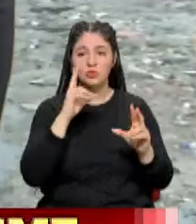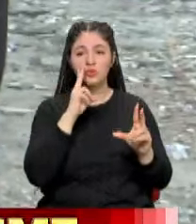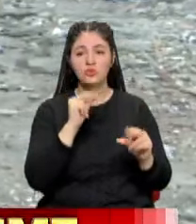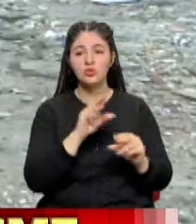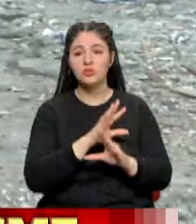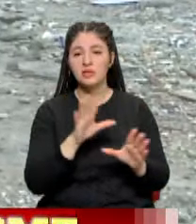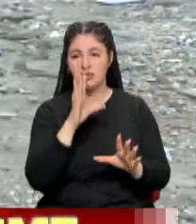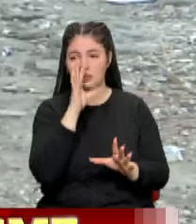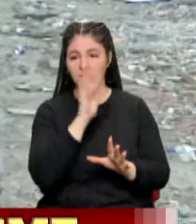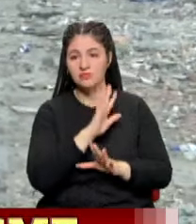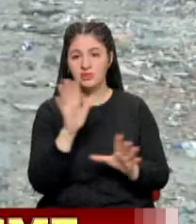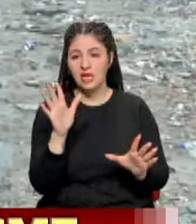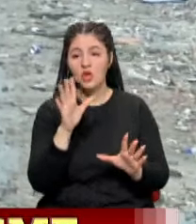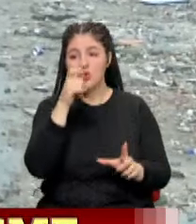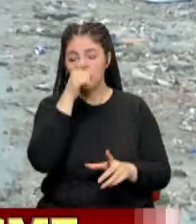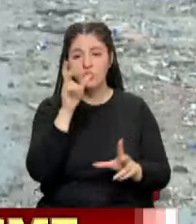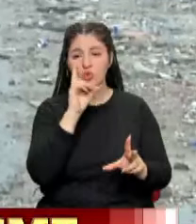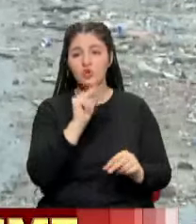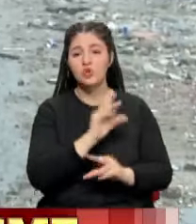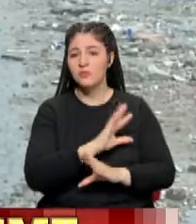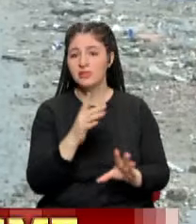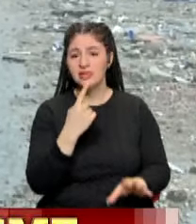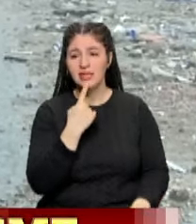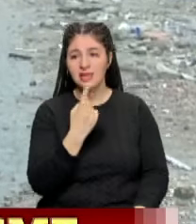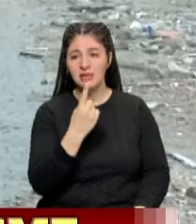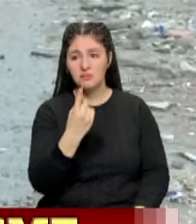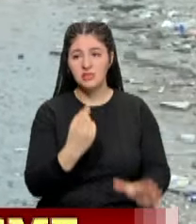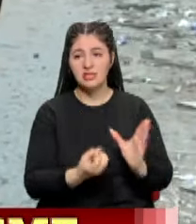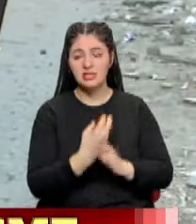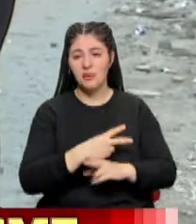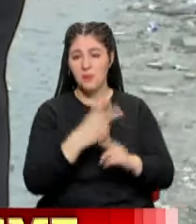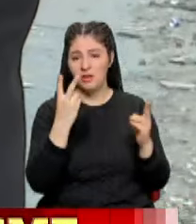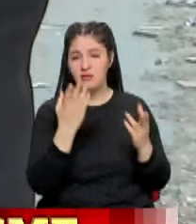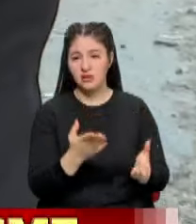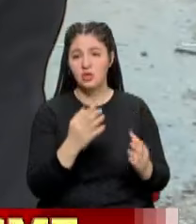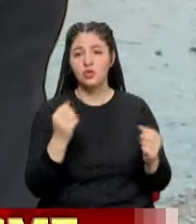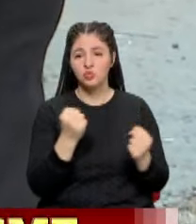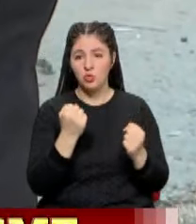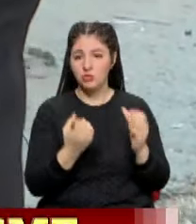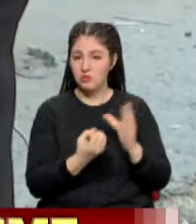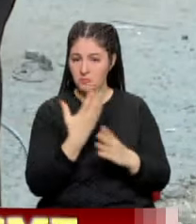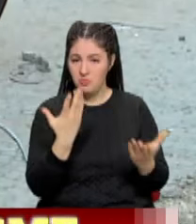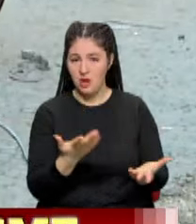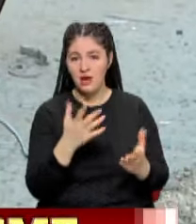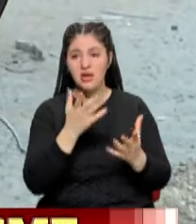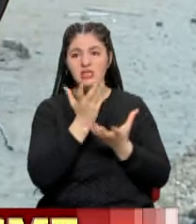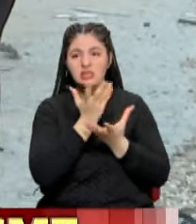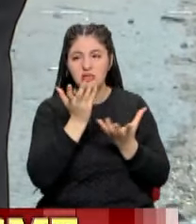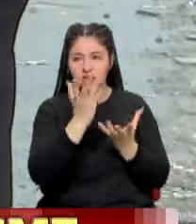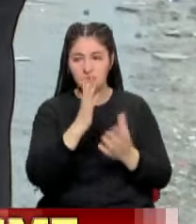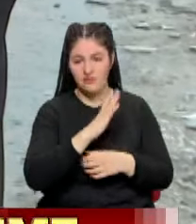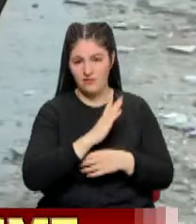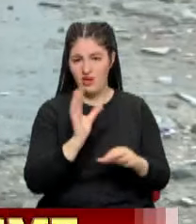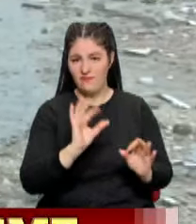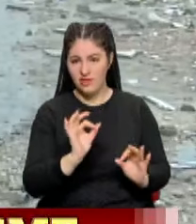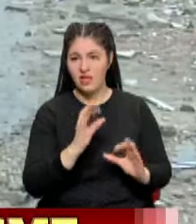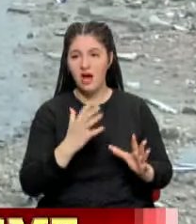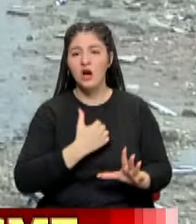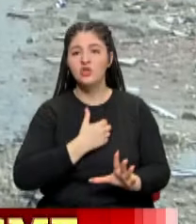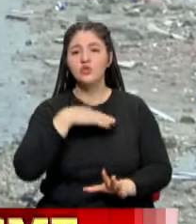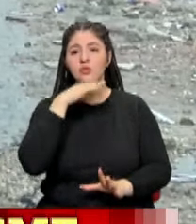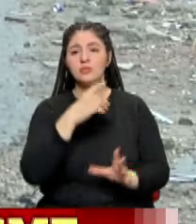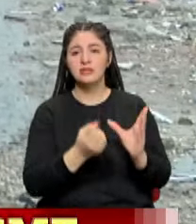Uyumasın kimse. Türkiye uyumasın dediğiniz bir sabahtayız. Soğuk bir sabah, sisli bir sabah, acı